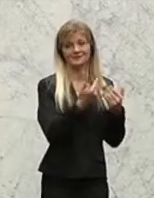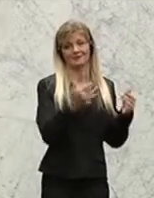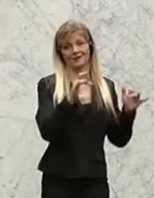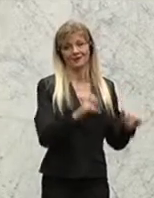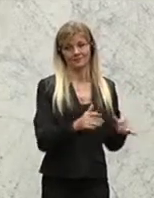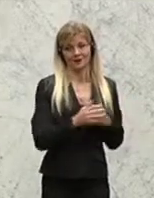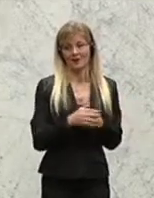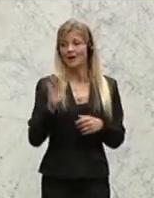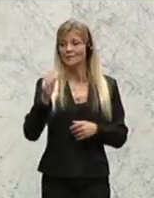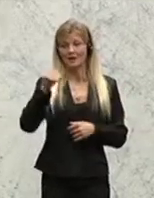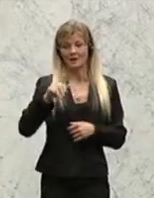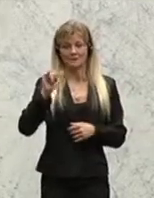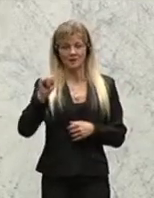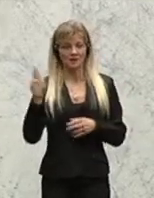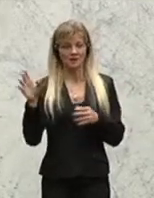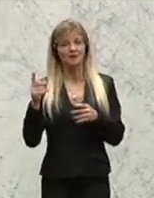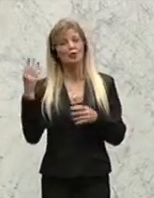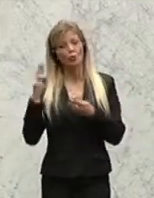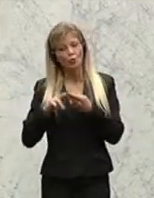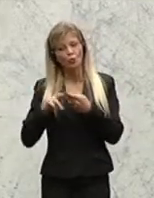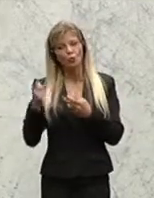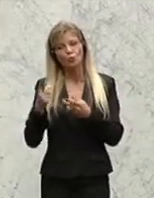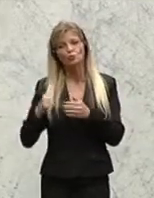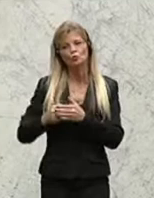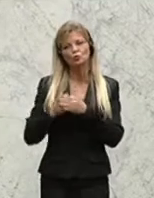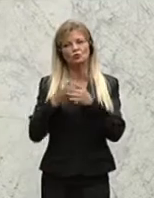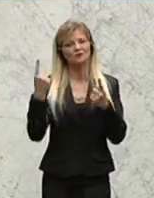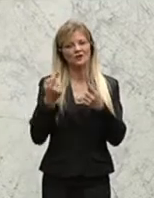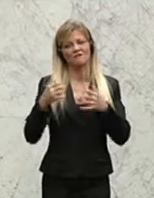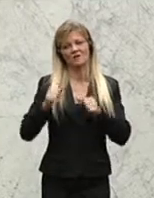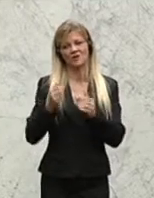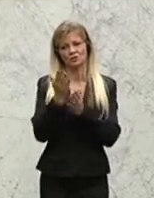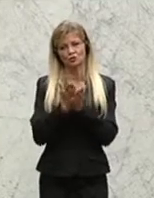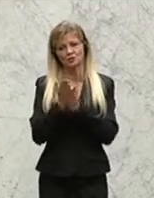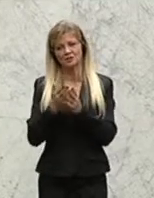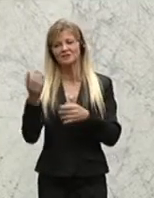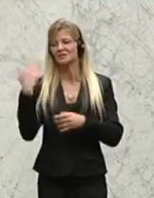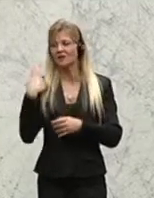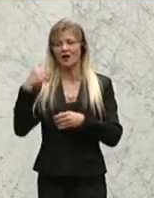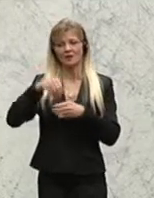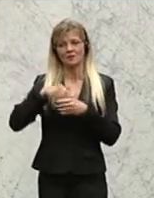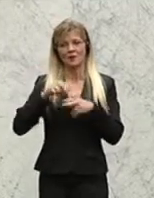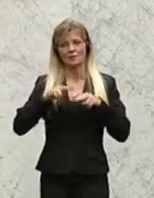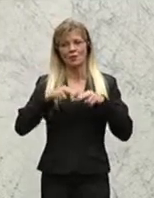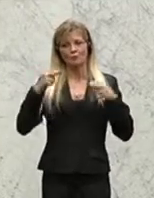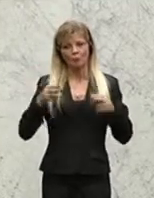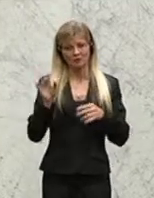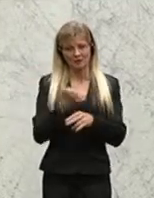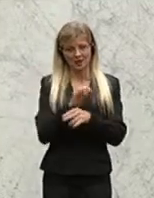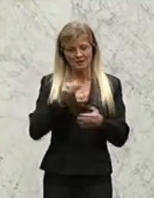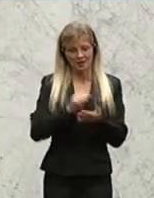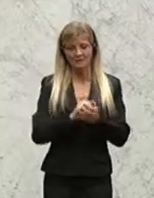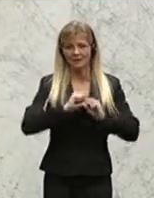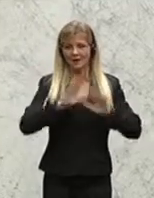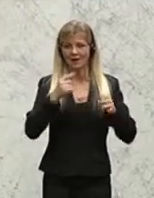Unterstützung des Verfassungsdienstes im Bundeskanzleramt wurde klargestellt, dass die NGOs als Verwaltungshelfer des